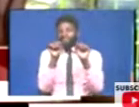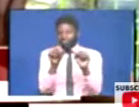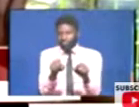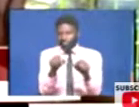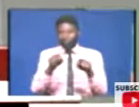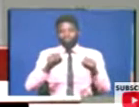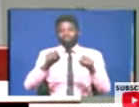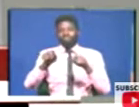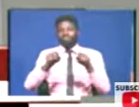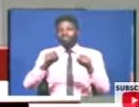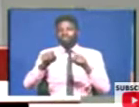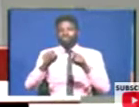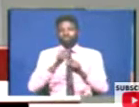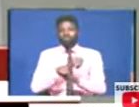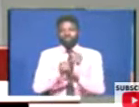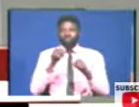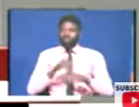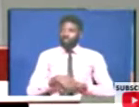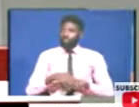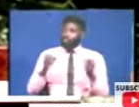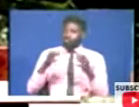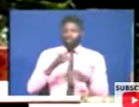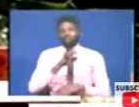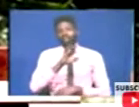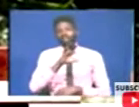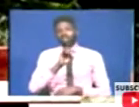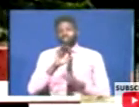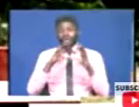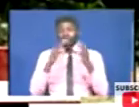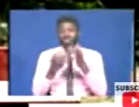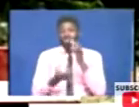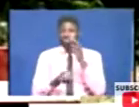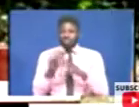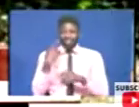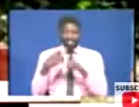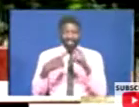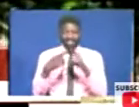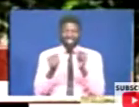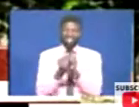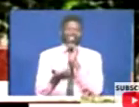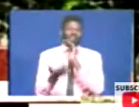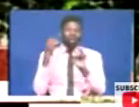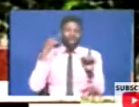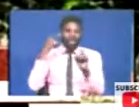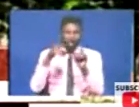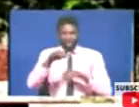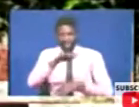kuzimanage vilivyo. Chama hicho kilianzishwa miaka 10 iliyopita ili kusafisha ufuo wa bahari.